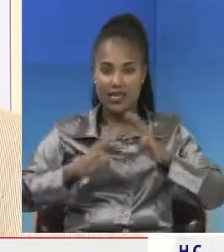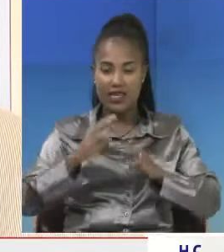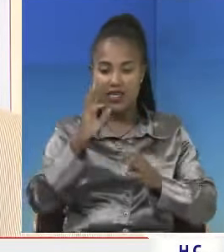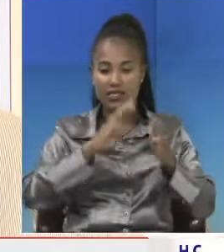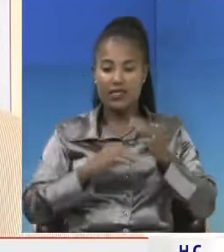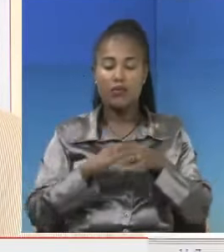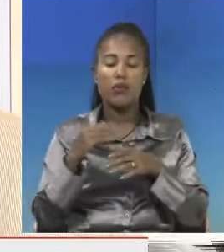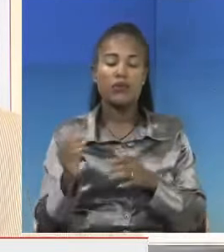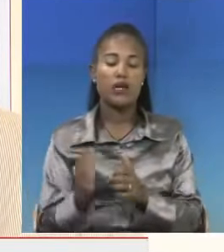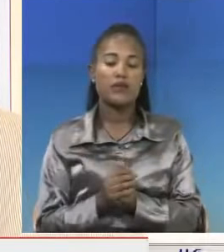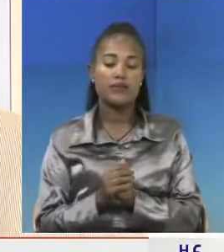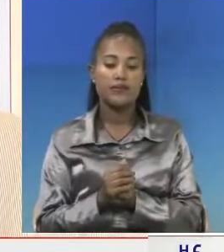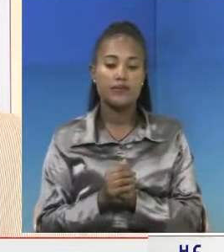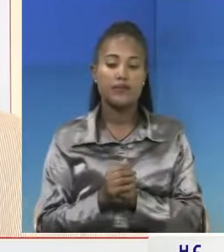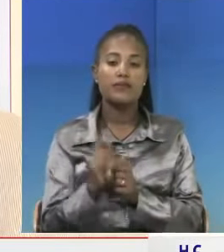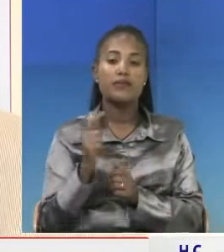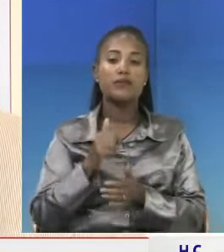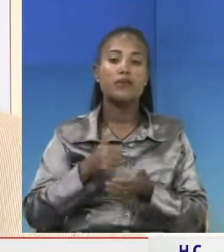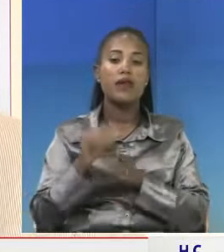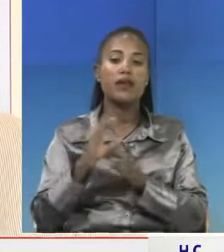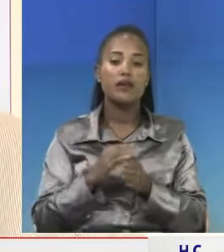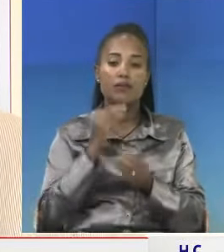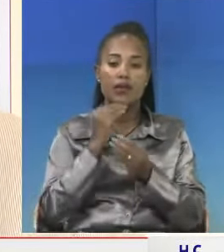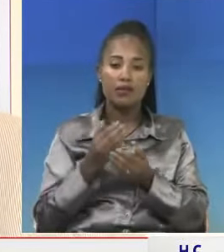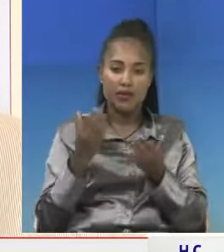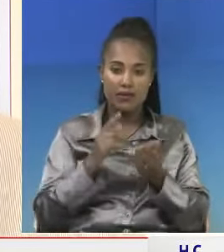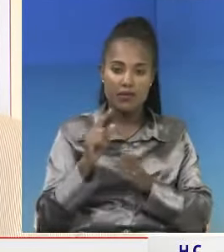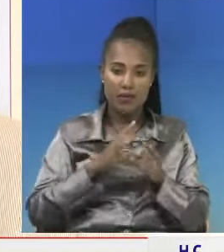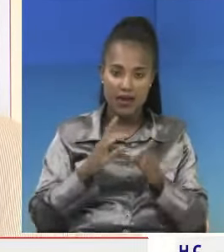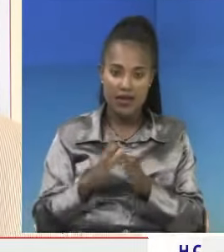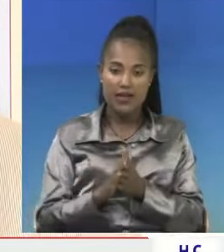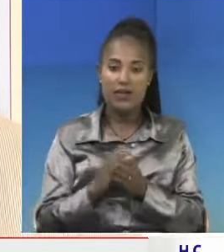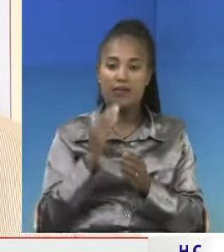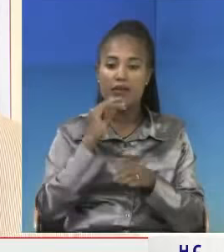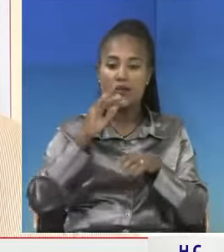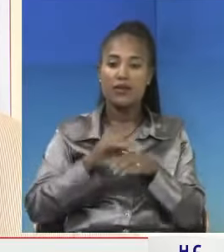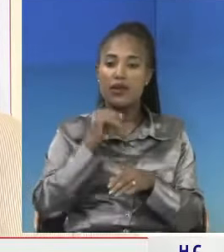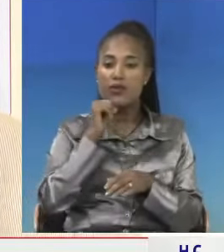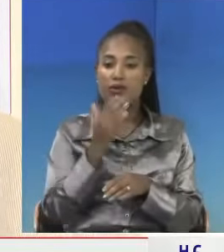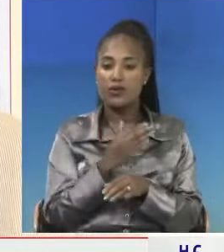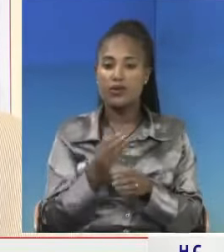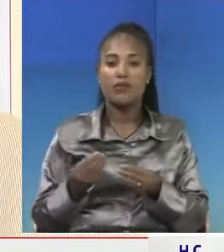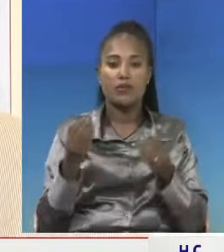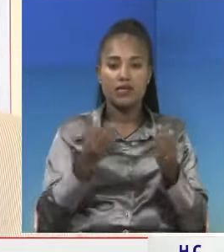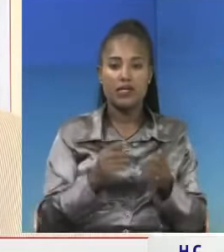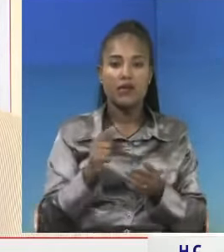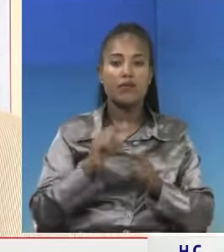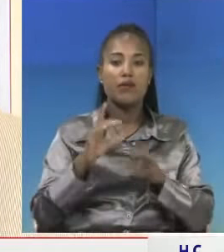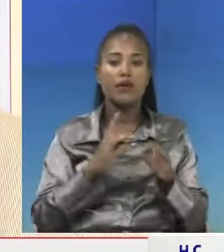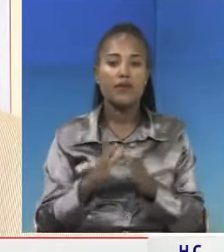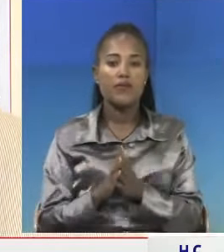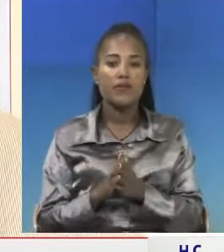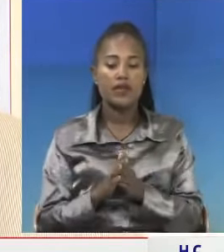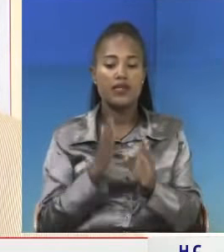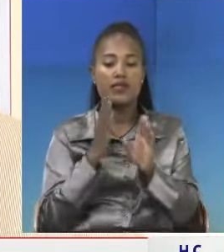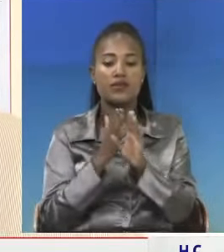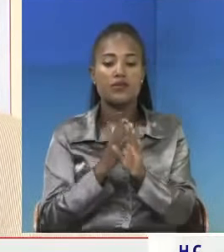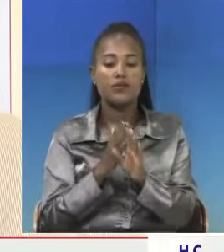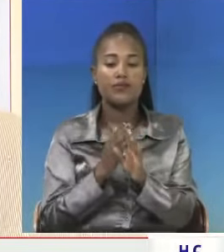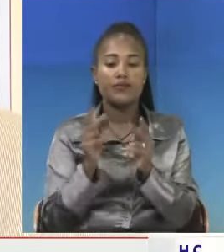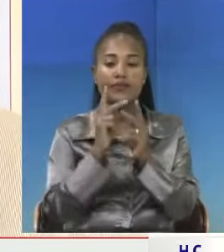ከችግር በማውጣት ምን በማድረግ? ምግብ በመስጠት። ምን በማድረግ? ምግብ ነክ ያልሆኑ ነገሮች በመስጠት። ምን በማድረግ? ሳይኮሶሻል